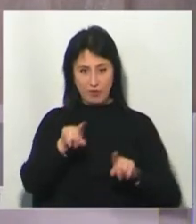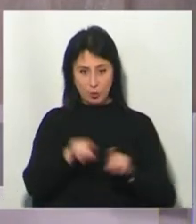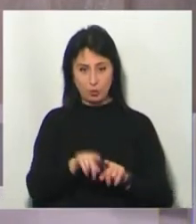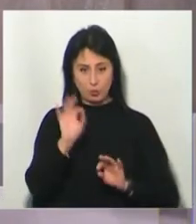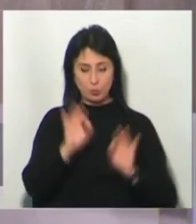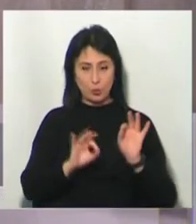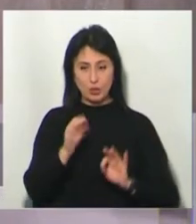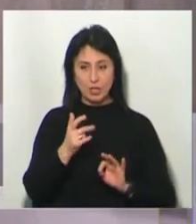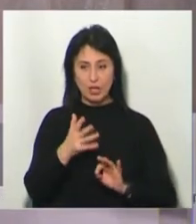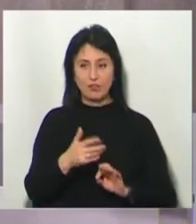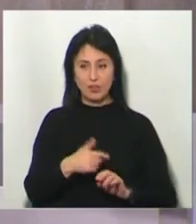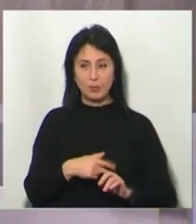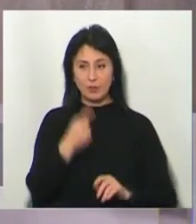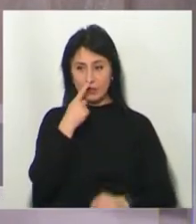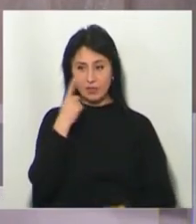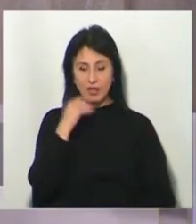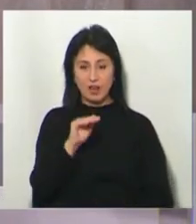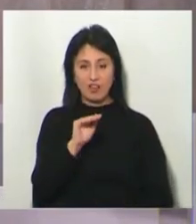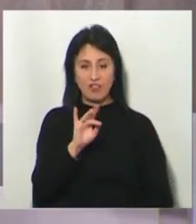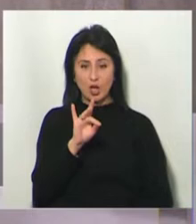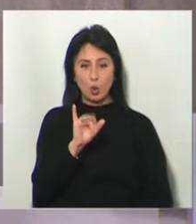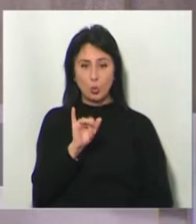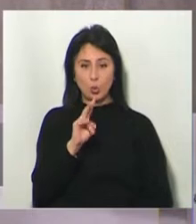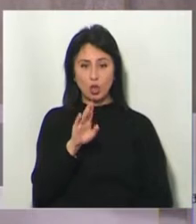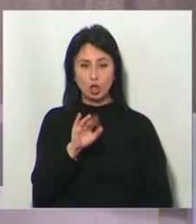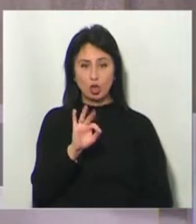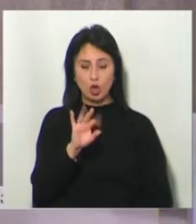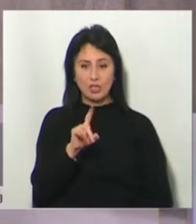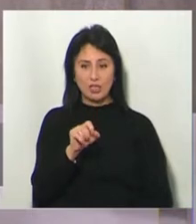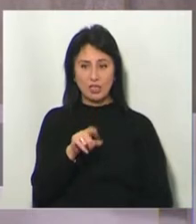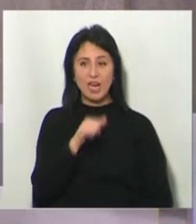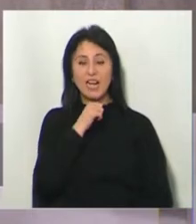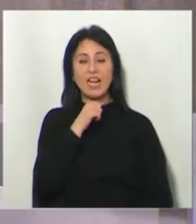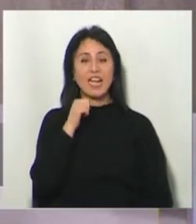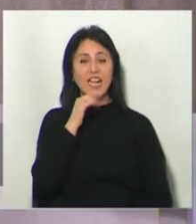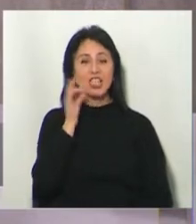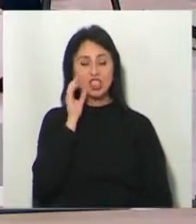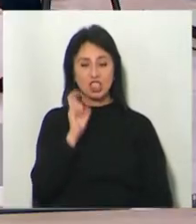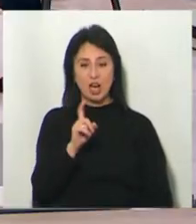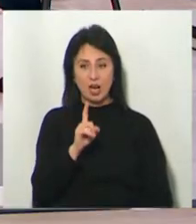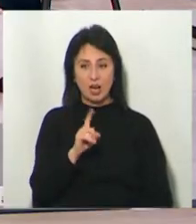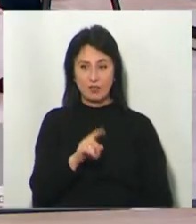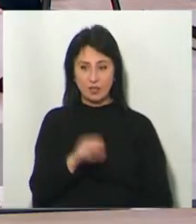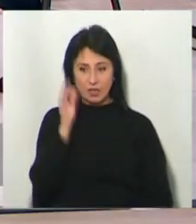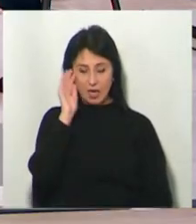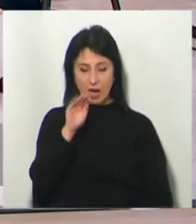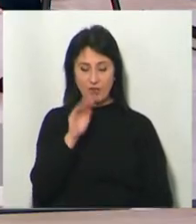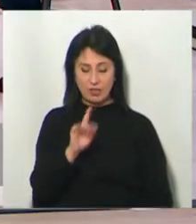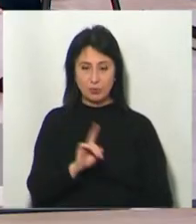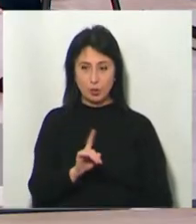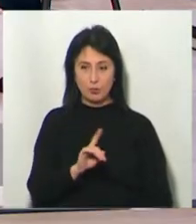მე შემთხვევით არ ვახსენე წეღან ფრუქტოზა, ანუ ხილის შაქარი. მე მაყურებელს